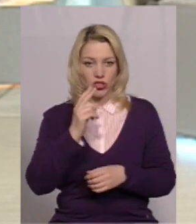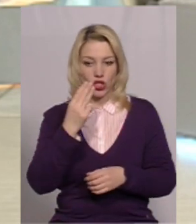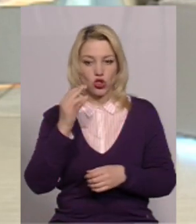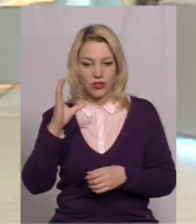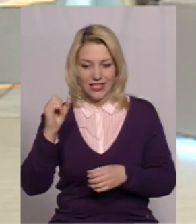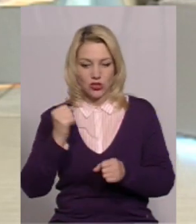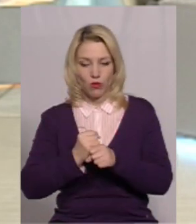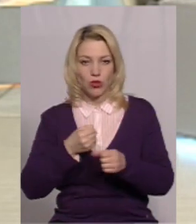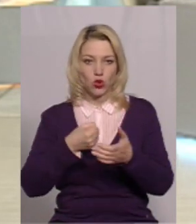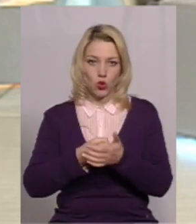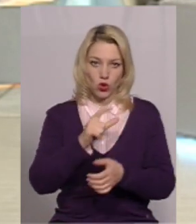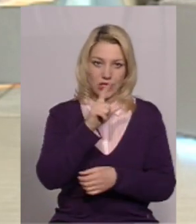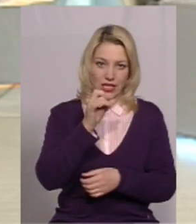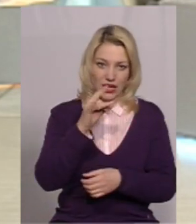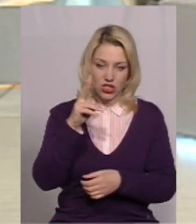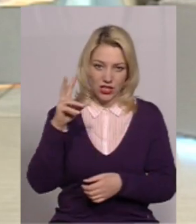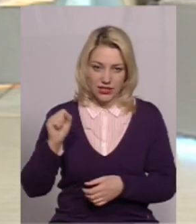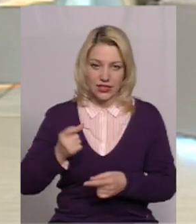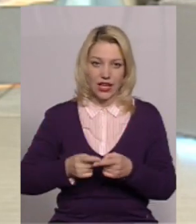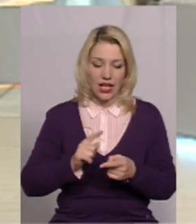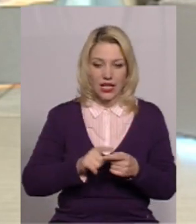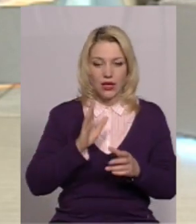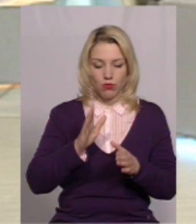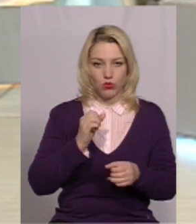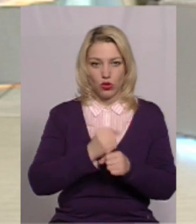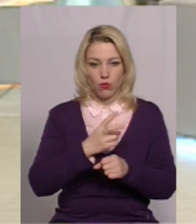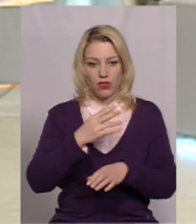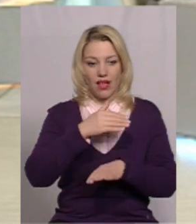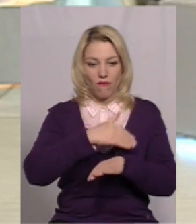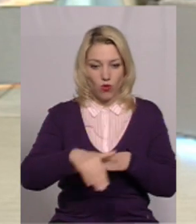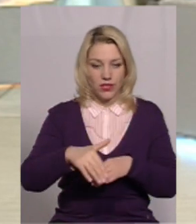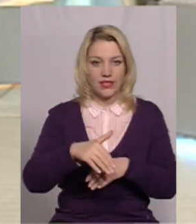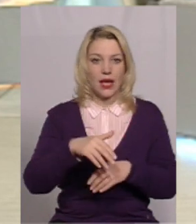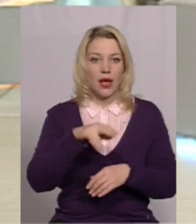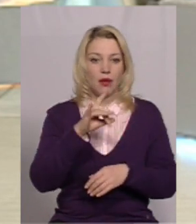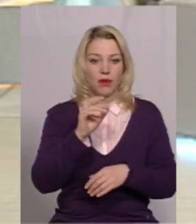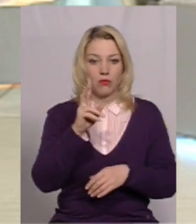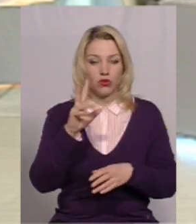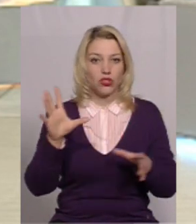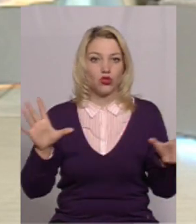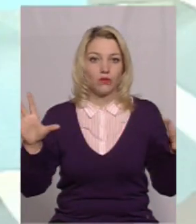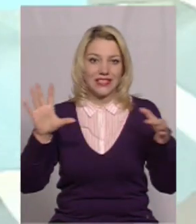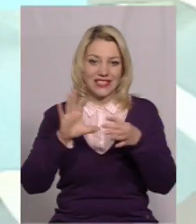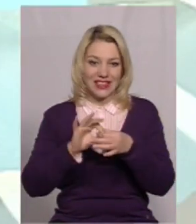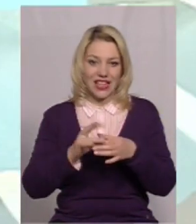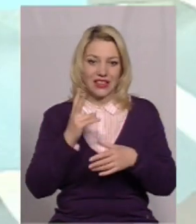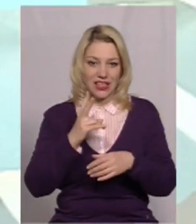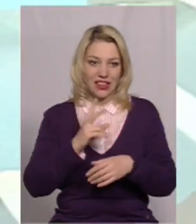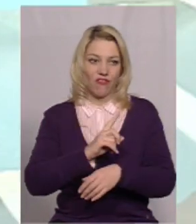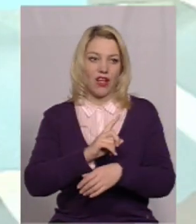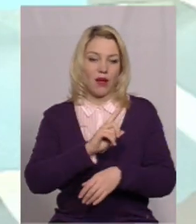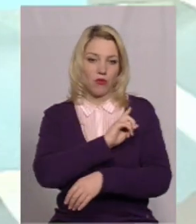Зарічанської, цього року зробимо велодоріжку по вулиці Прибузькій, щоб з'єднати два доволі таких потужних